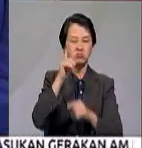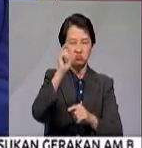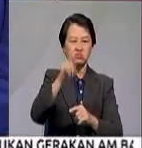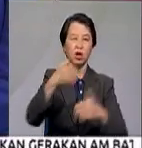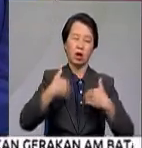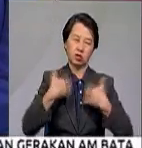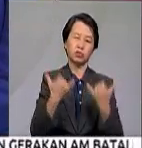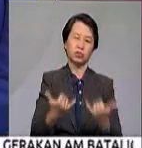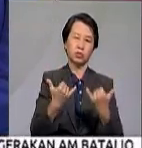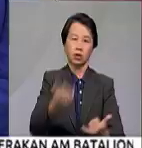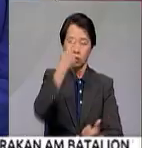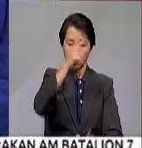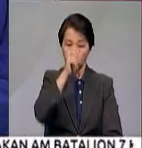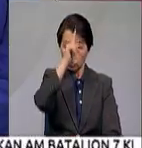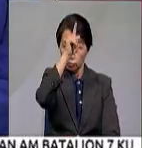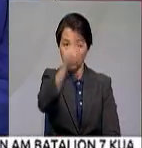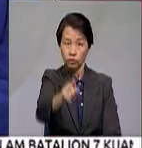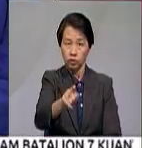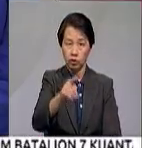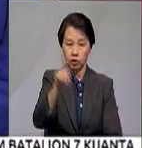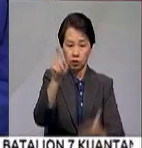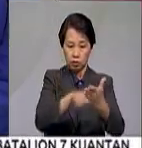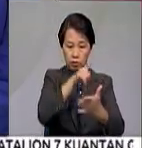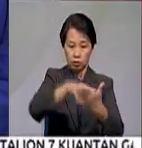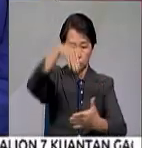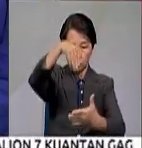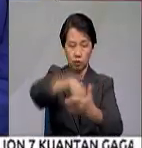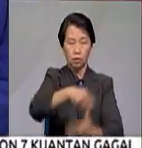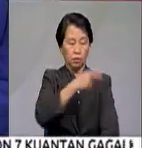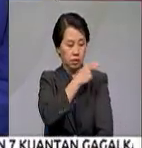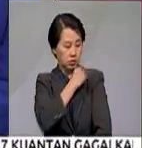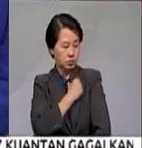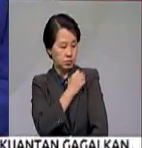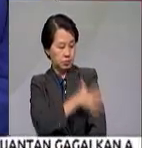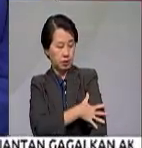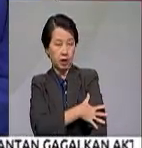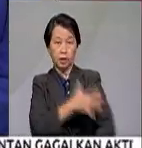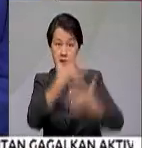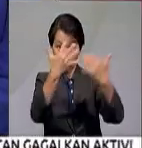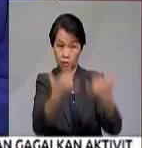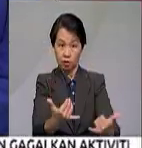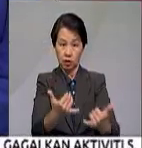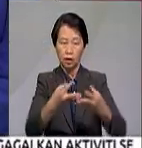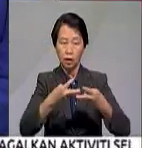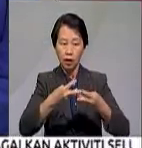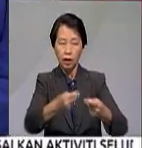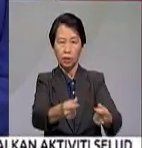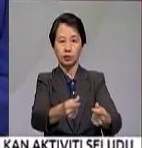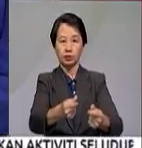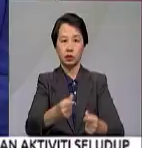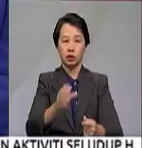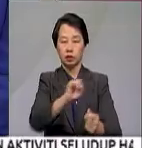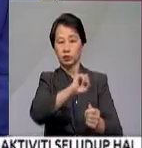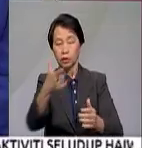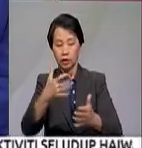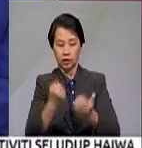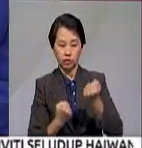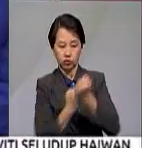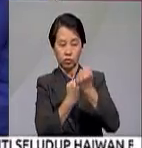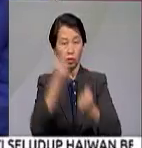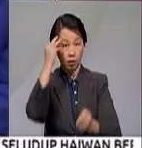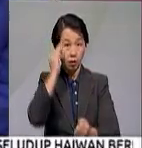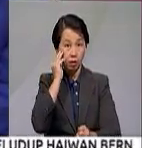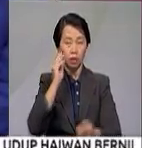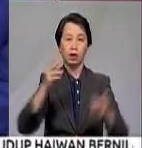diperlukan ketika ini bagi memastikan pilihan raya Palestin yang dijadual berlangsung berjalan lancar. Selain sokongan Tun Dr. Mahathir,